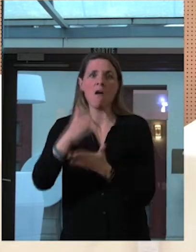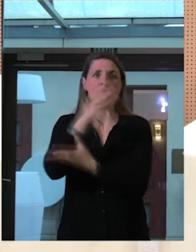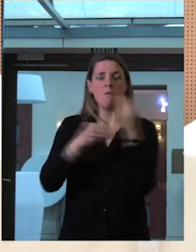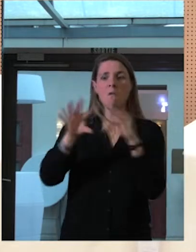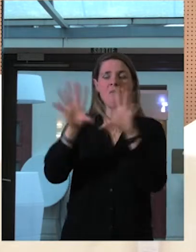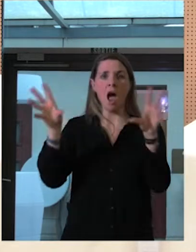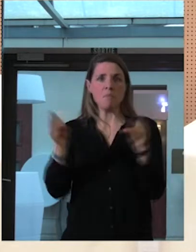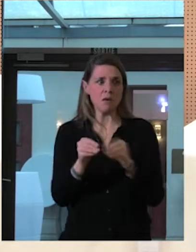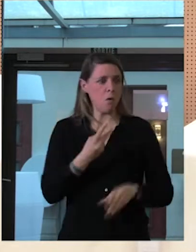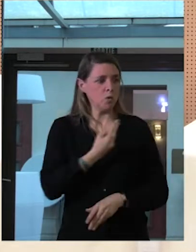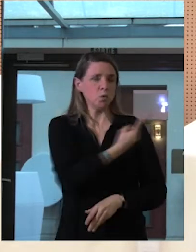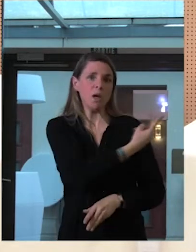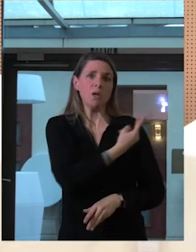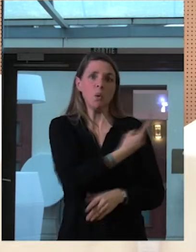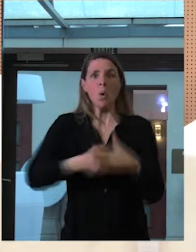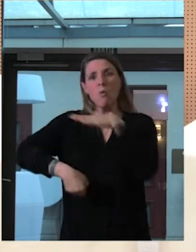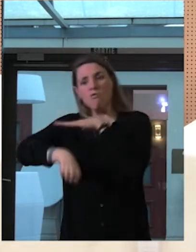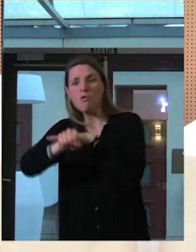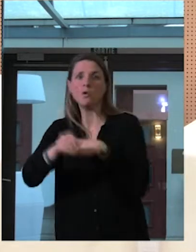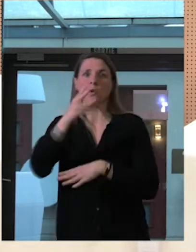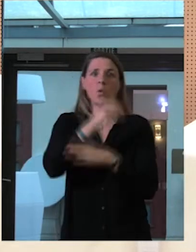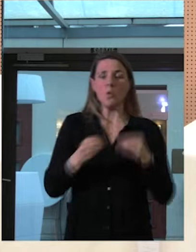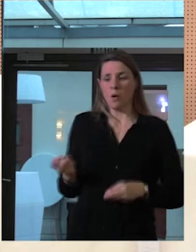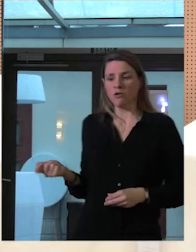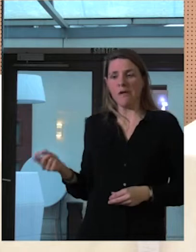vous êtes lancé, que ce soit dans le foot ou dans le twirling bâton?